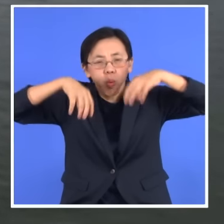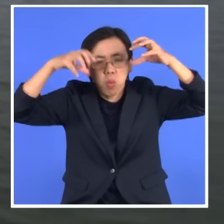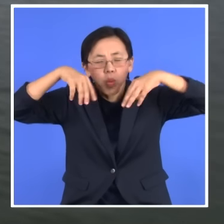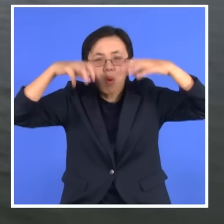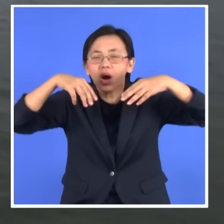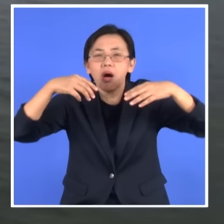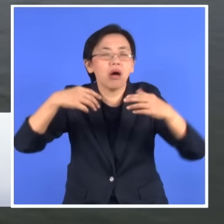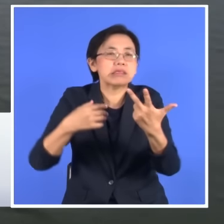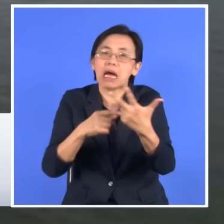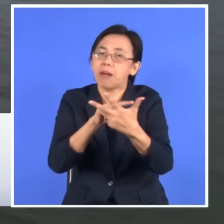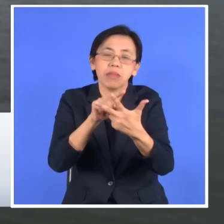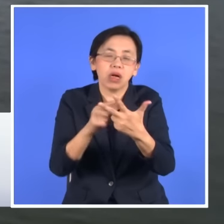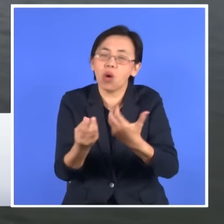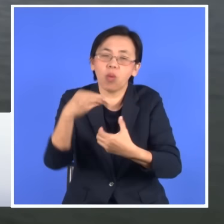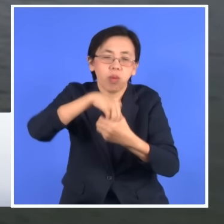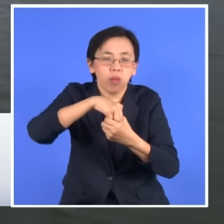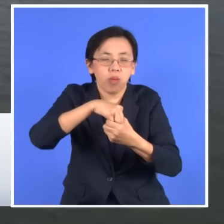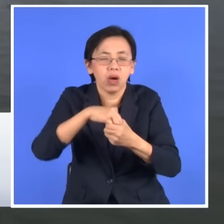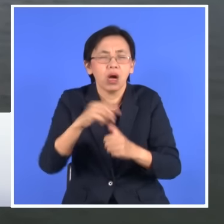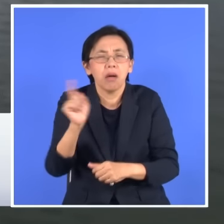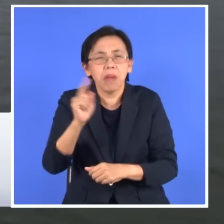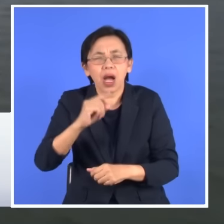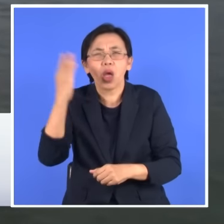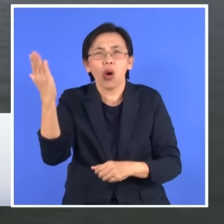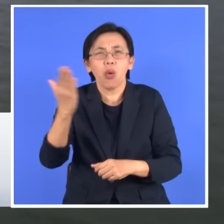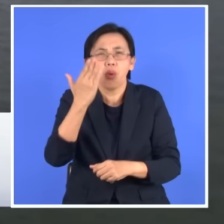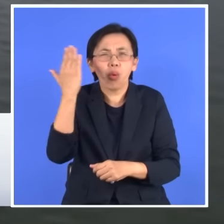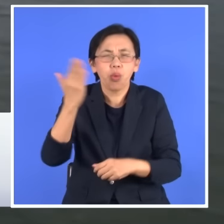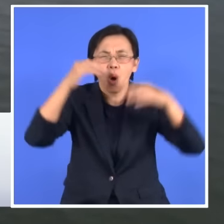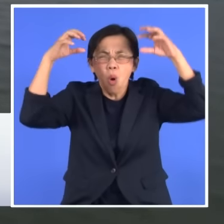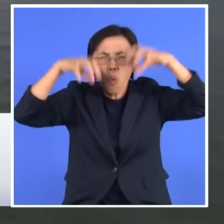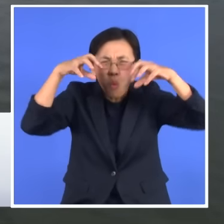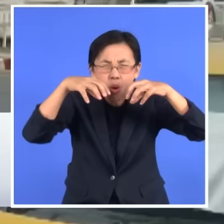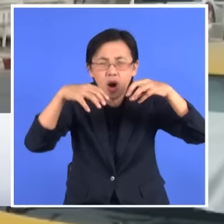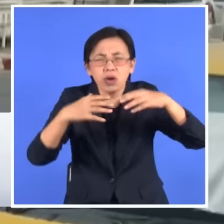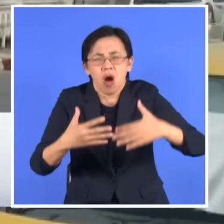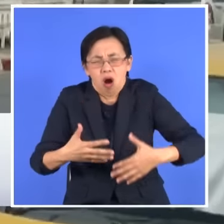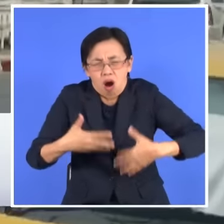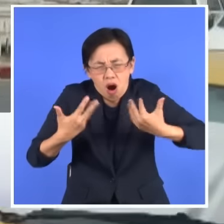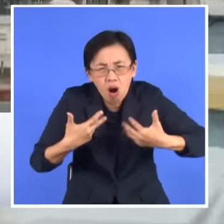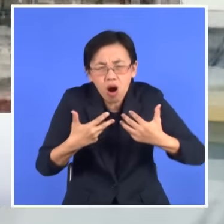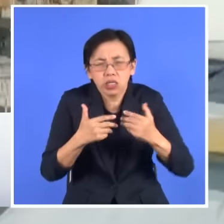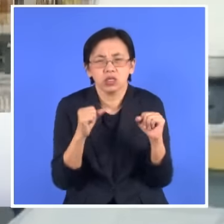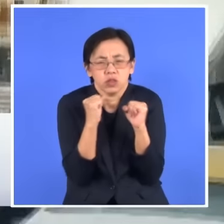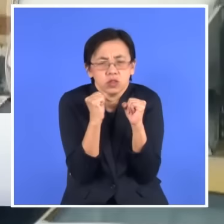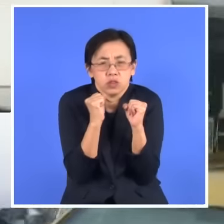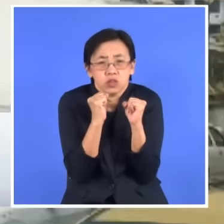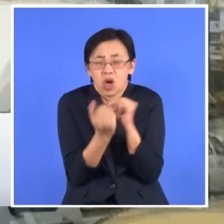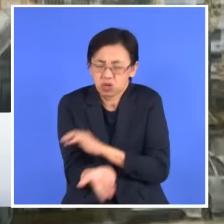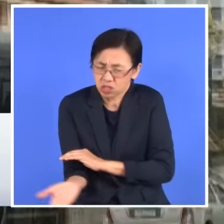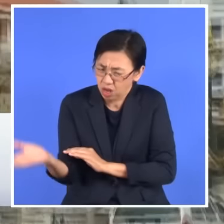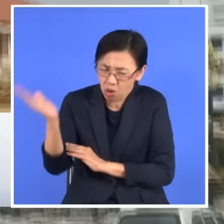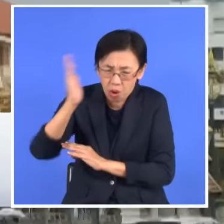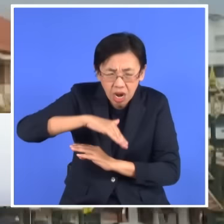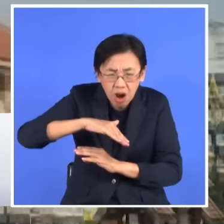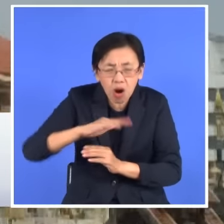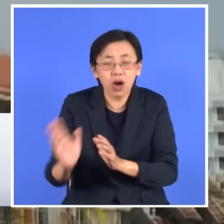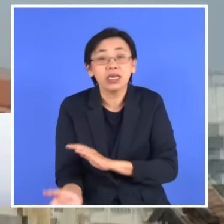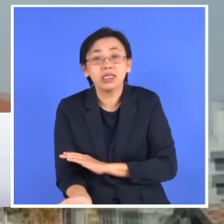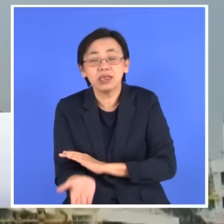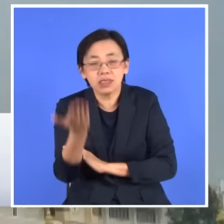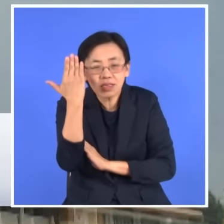ยนะครับเนื่องจากว่าอากาศมันแปรปรวนอย่างที่ว่านี้นะครับมีการเปลี่ยนแปลงตลอดทั้งวัน1วันมี3ฤดูเลยอ้าว